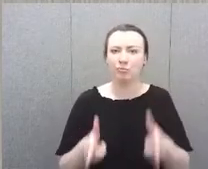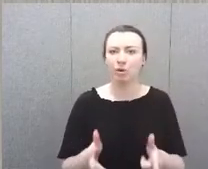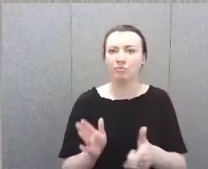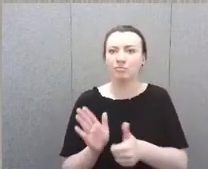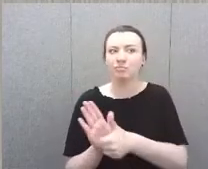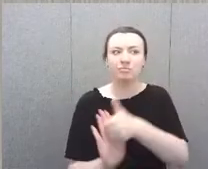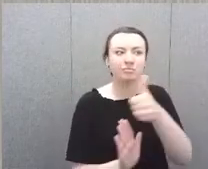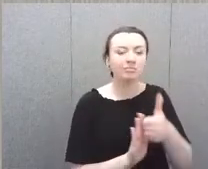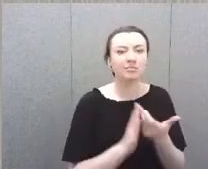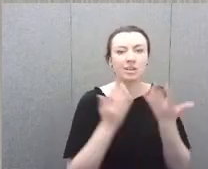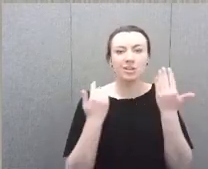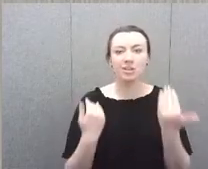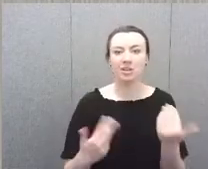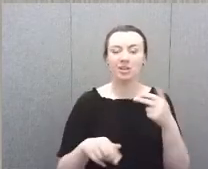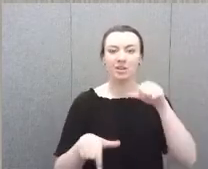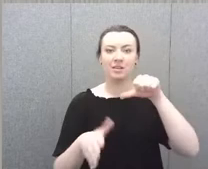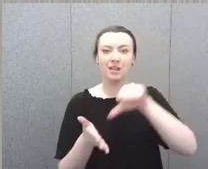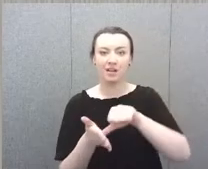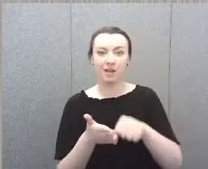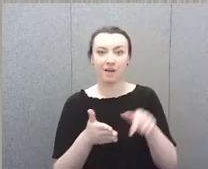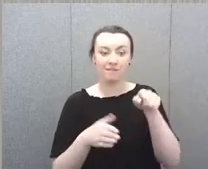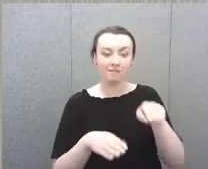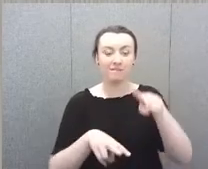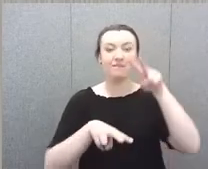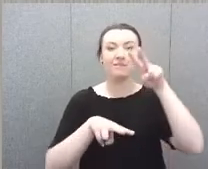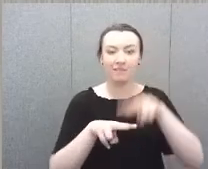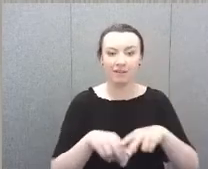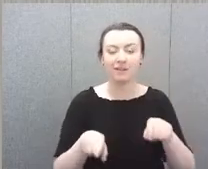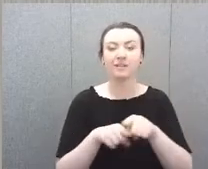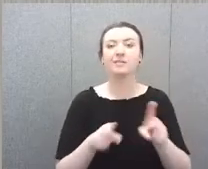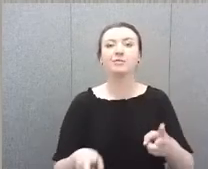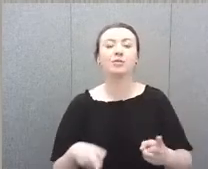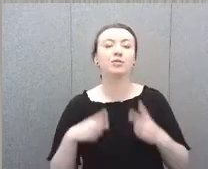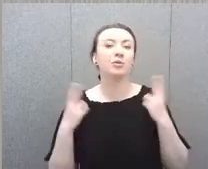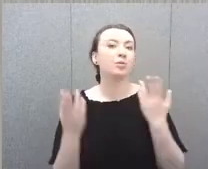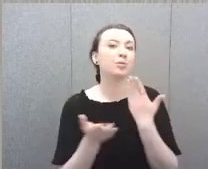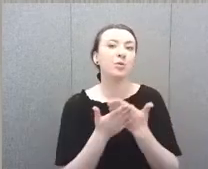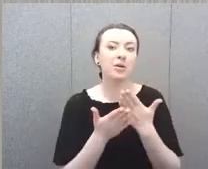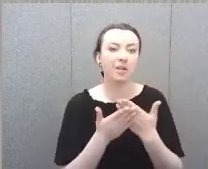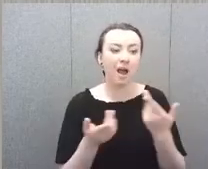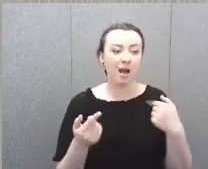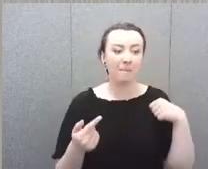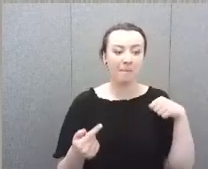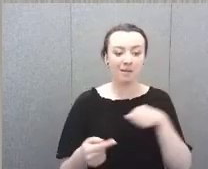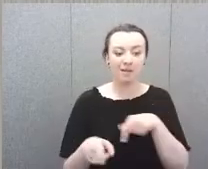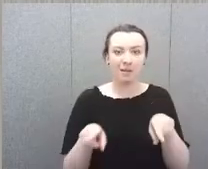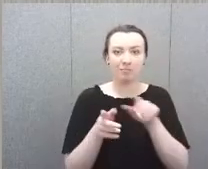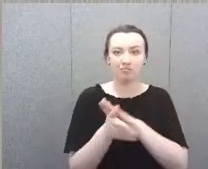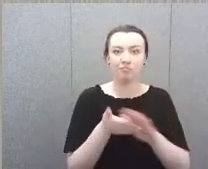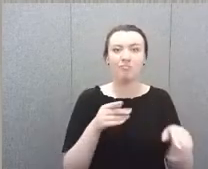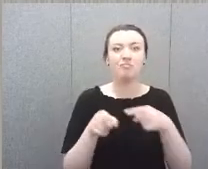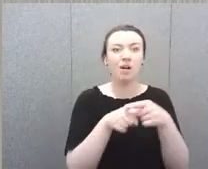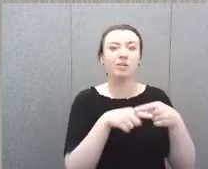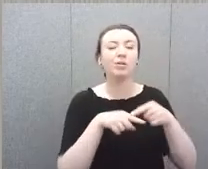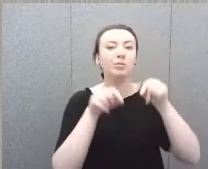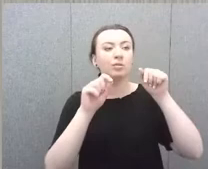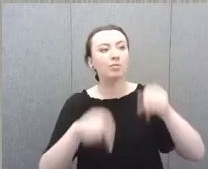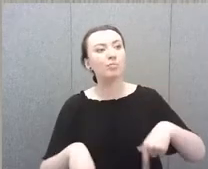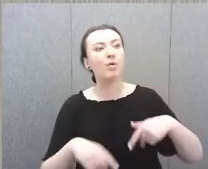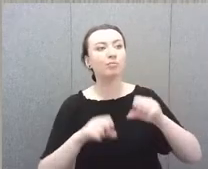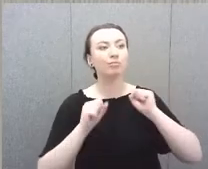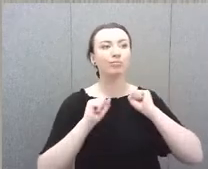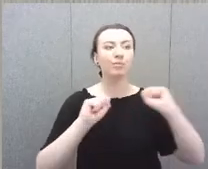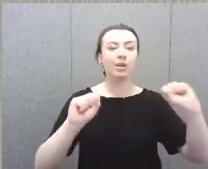также сказать своим женским голосом про Беларусь. И именно очень хорошо, что я могу сделать